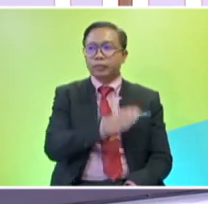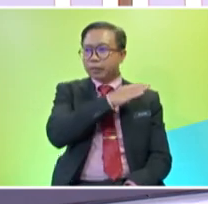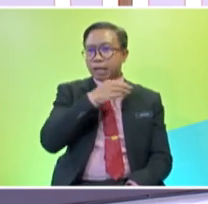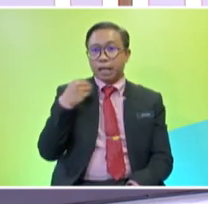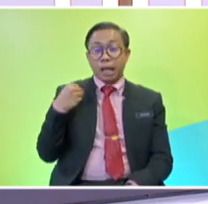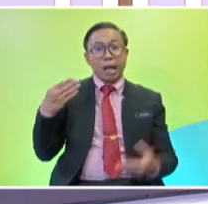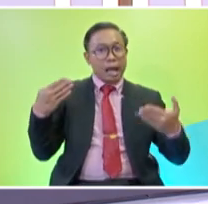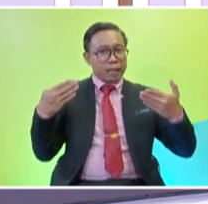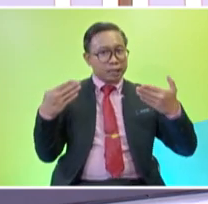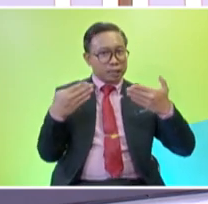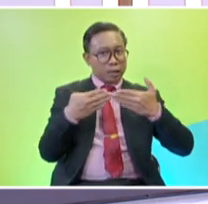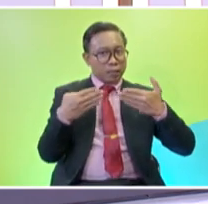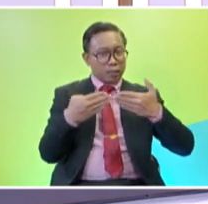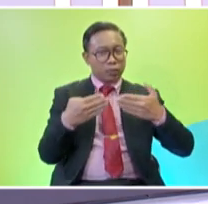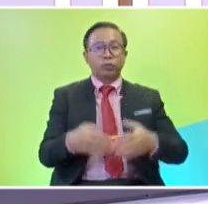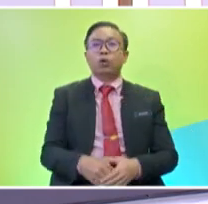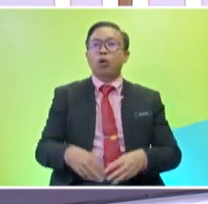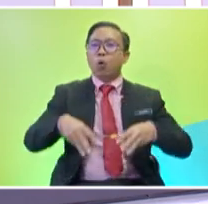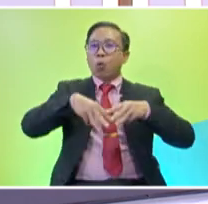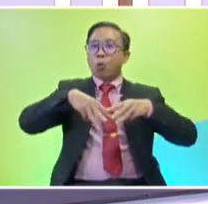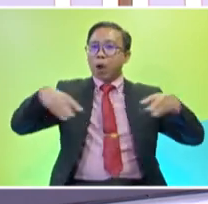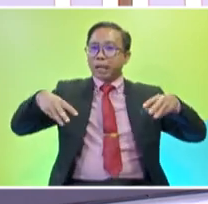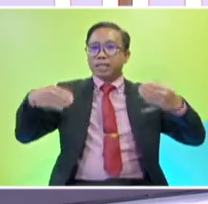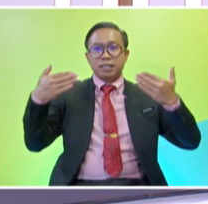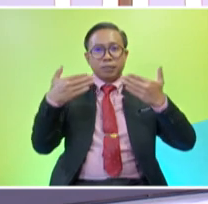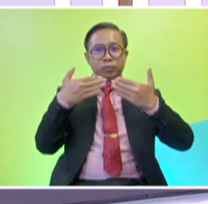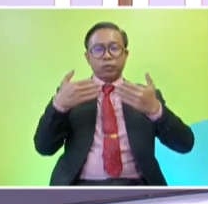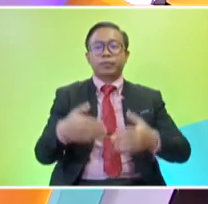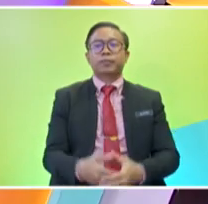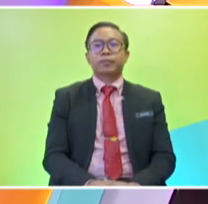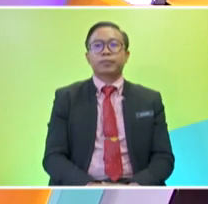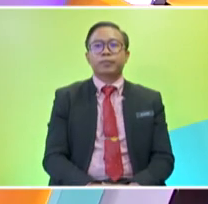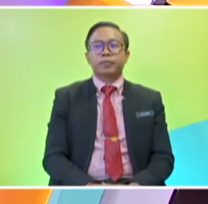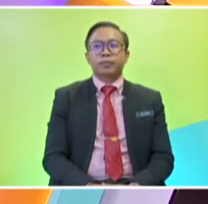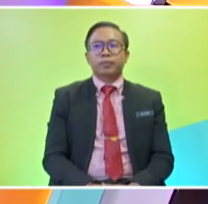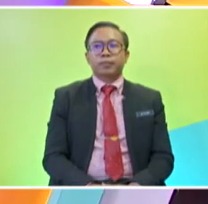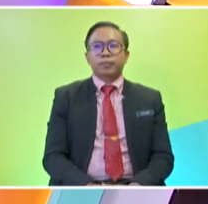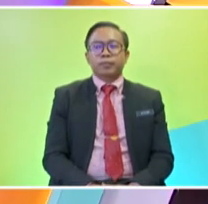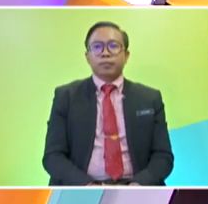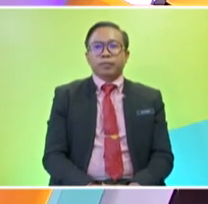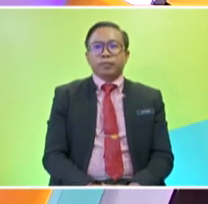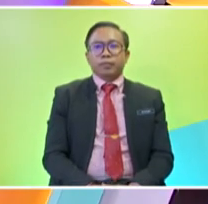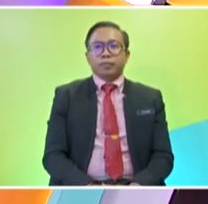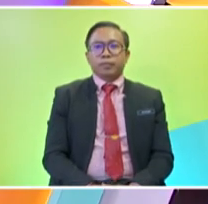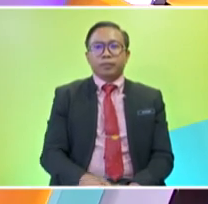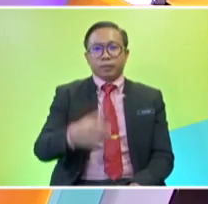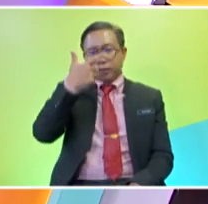sambung pada wajah penyambung jadi disebabkan